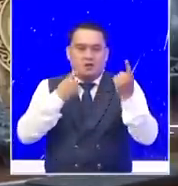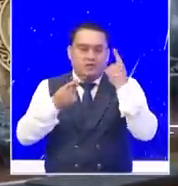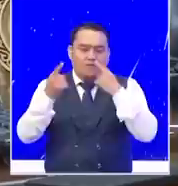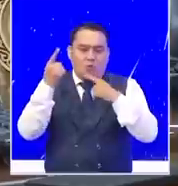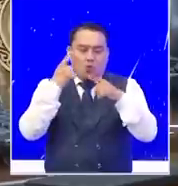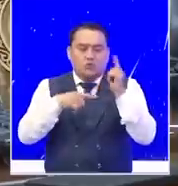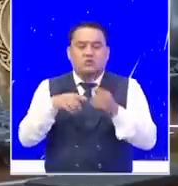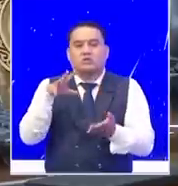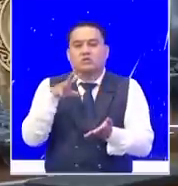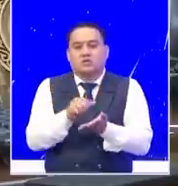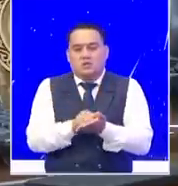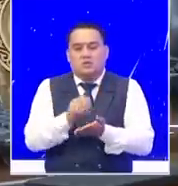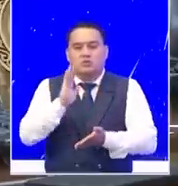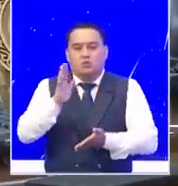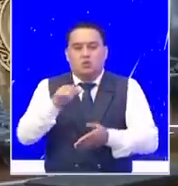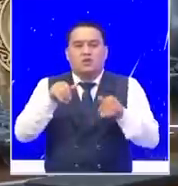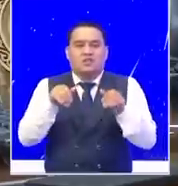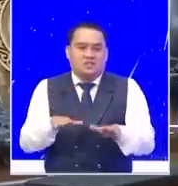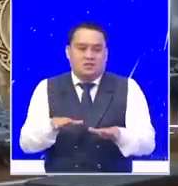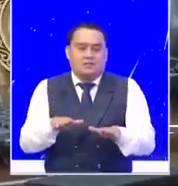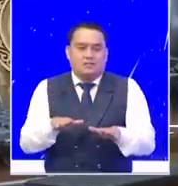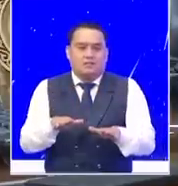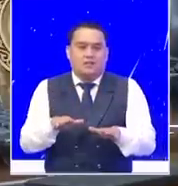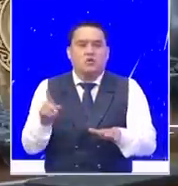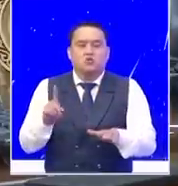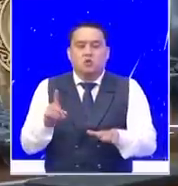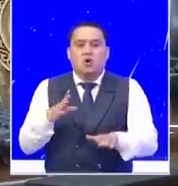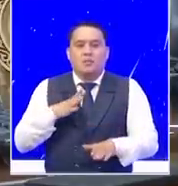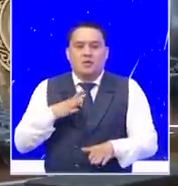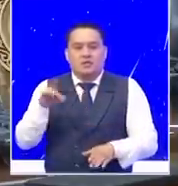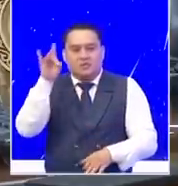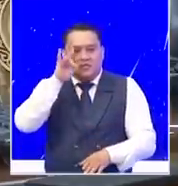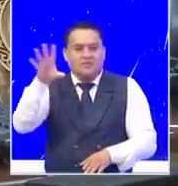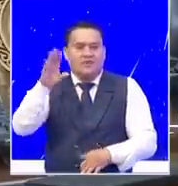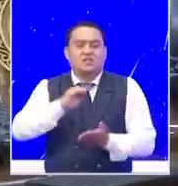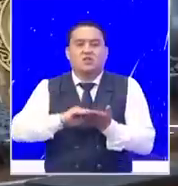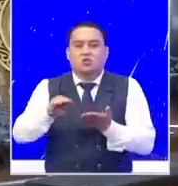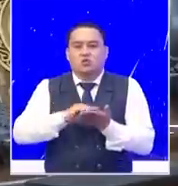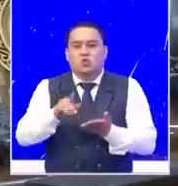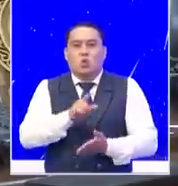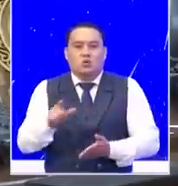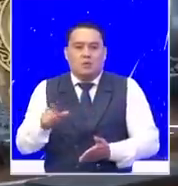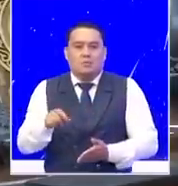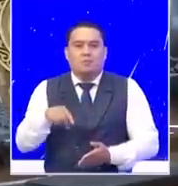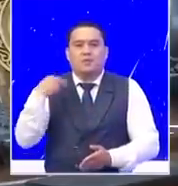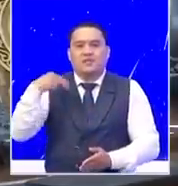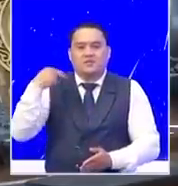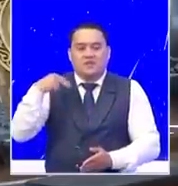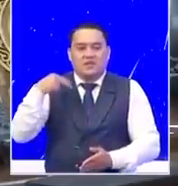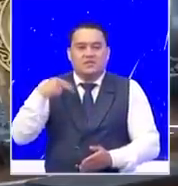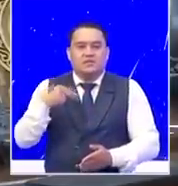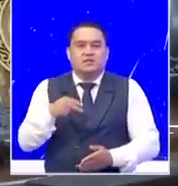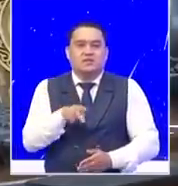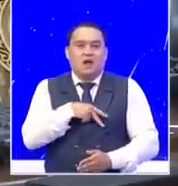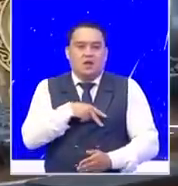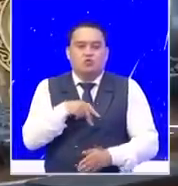когда я пришел на телеканал ЖТСУ, сразу решил заняться творчеством. В те годы я был известным журналистом, обладателем президентской награды. Придя